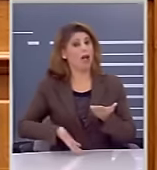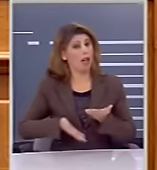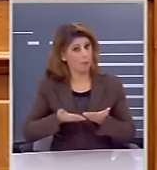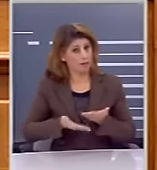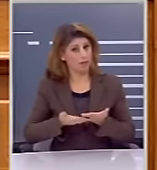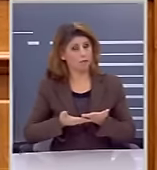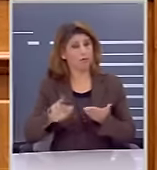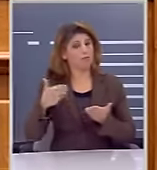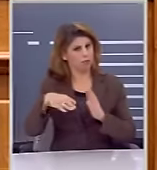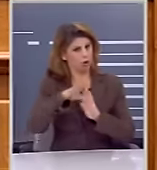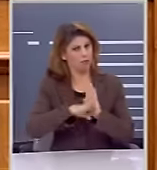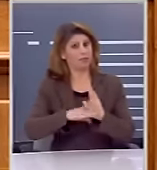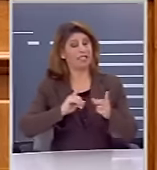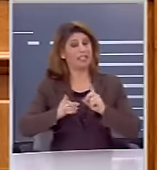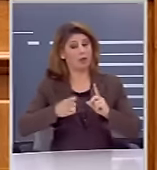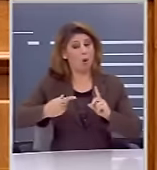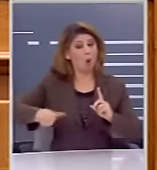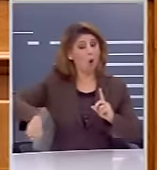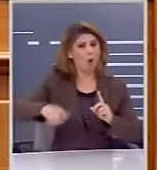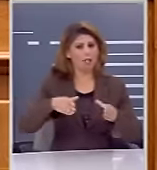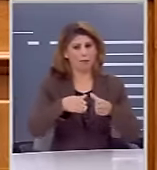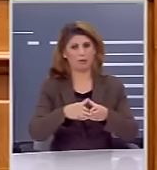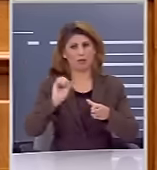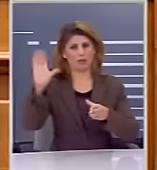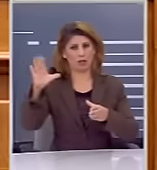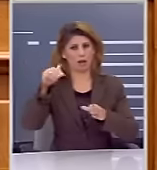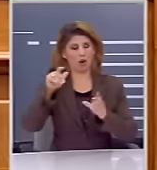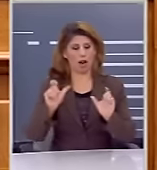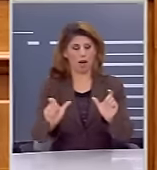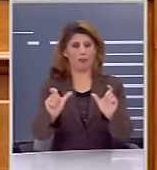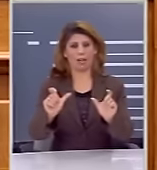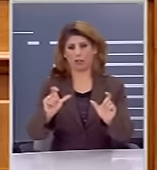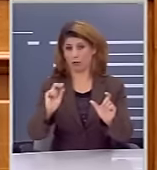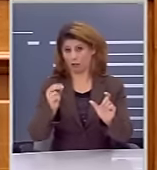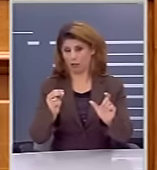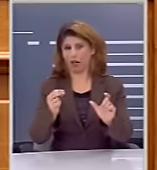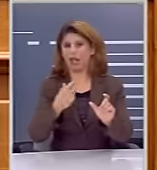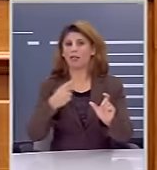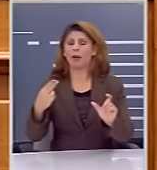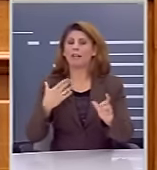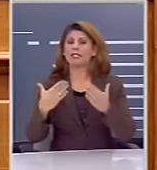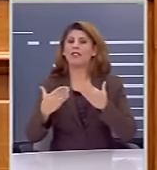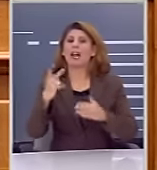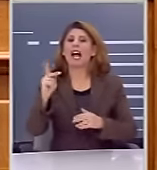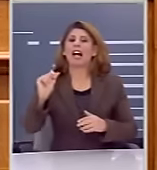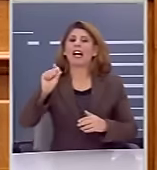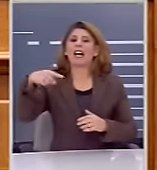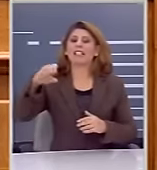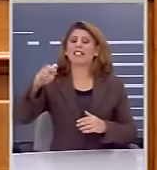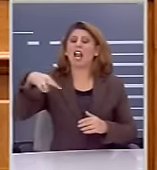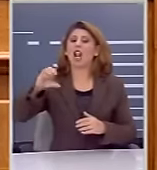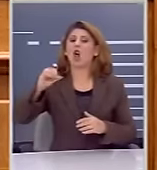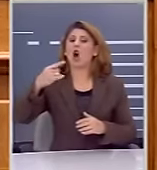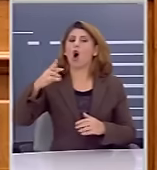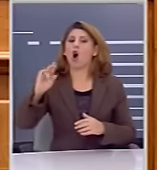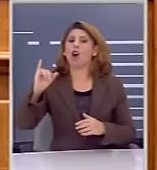οποία προγραμματίσαμε και συμφωνήσαμε όλοι στην Επιτροπή Εξωτερικών και Άμυνας στη Βουλή για την συνεδρία στο Καστελόριζο. Και θέλω να διευκρινίσω